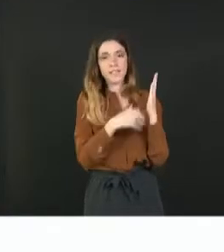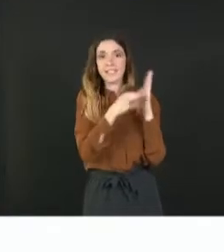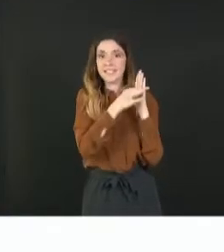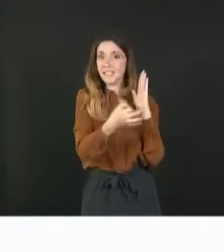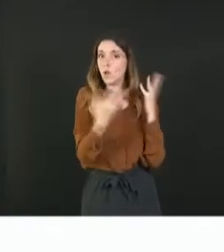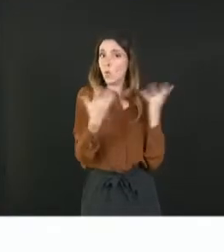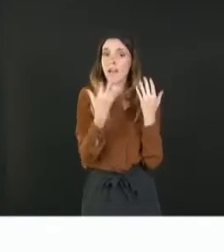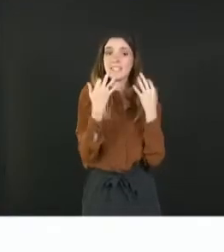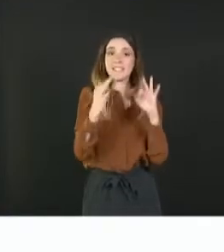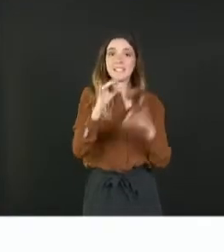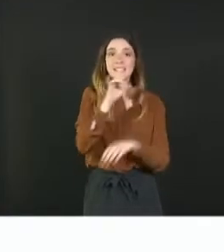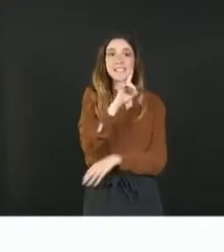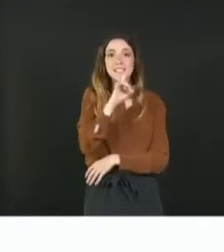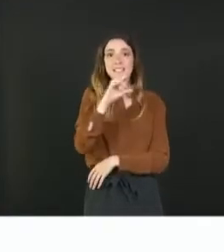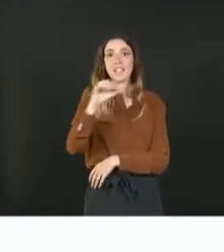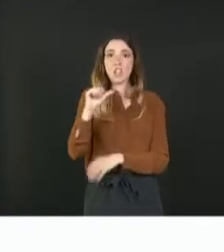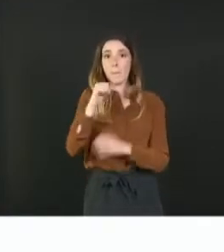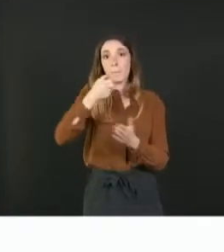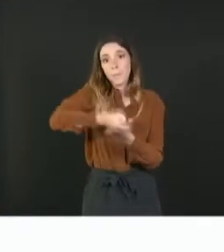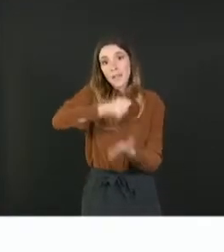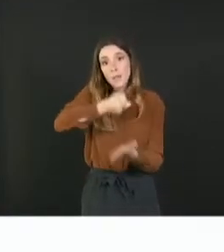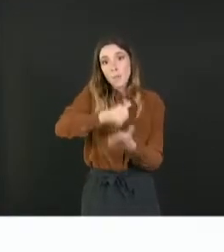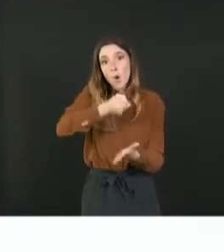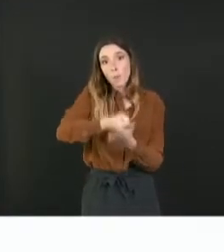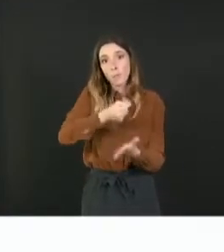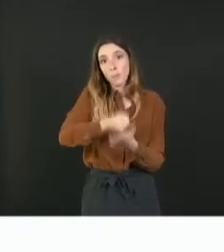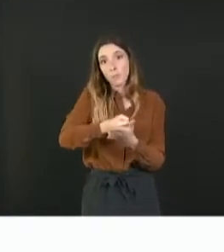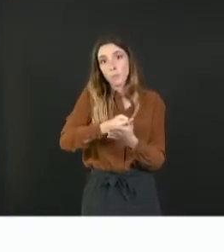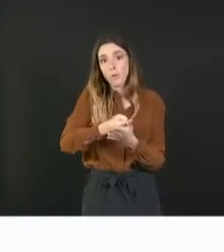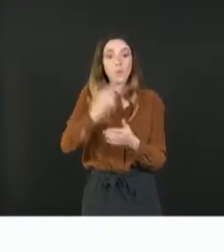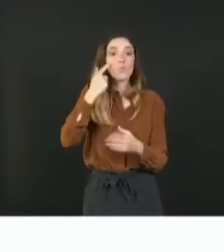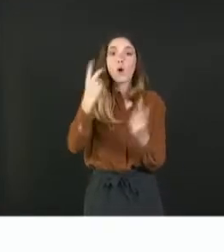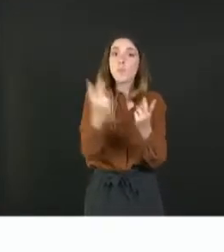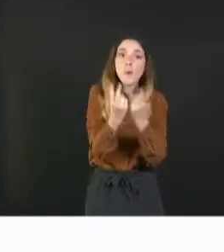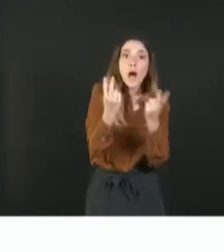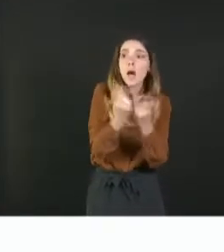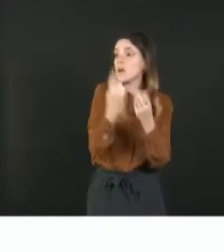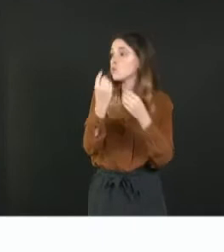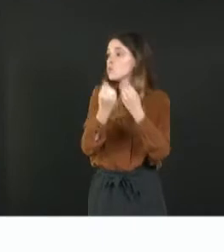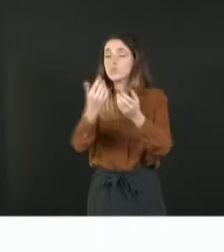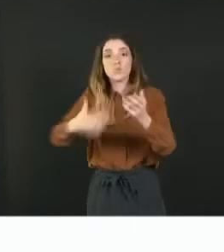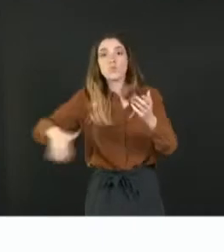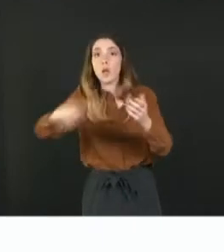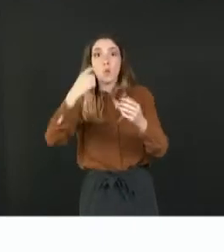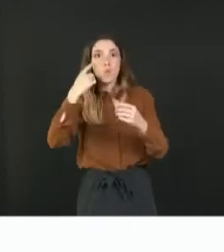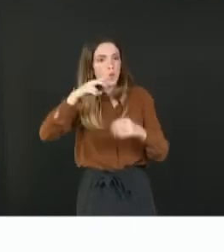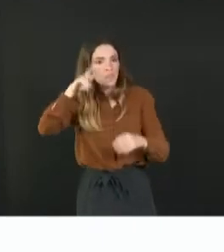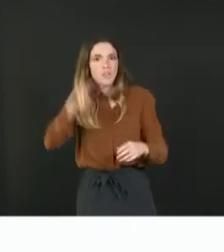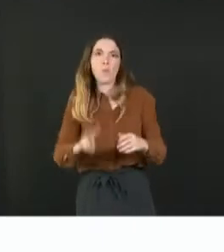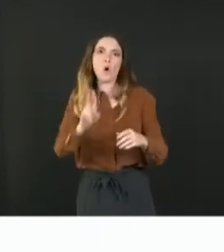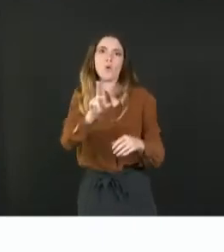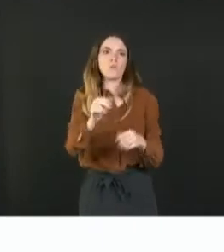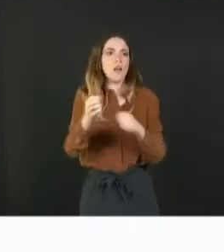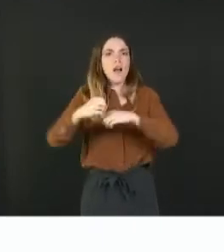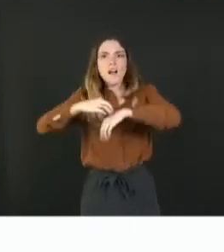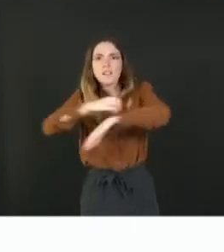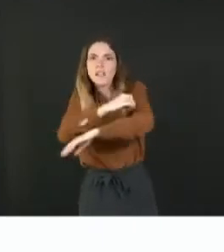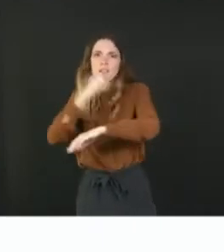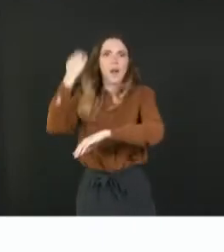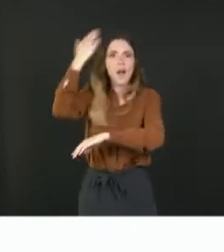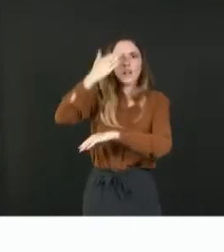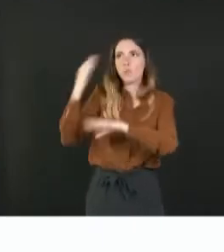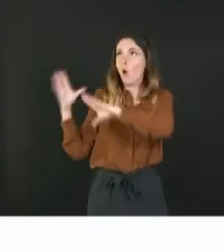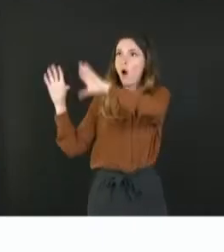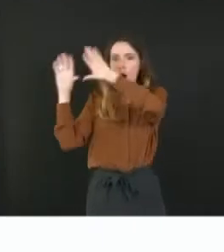minimum pour un espace vert urbain, pour un square, pour un parc, pour accueillir une biodiversité suffisante qui est